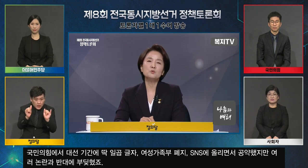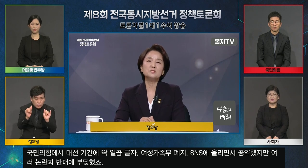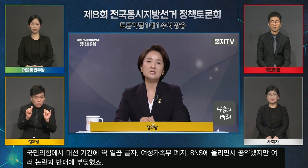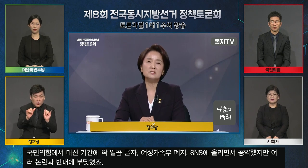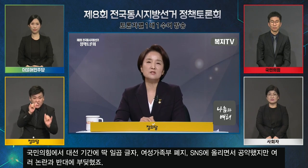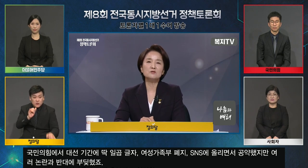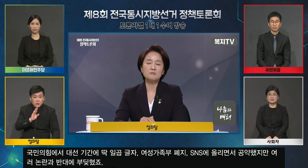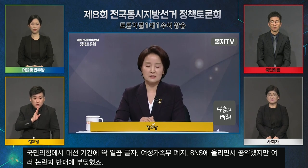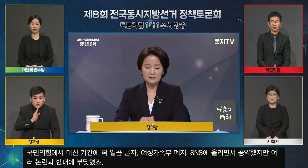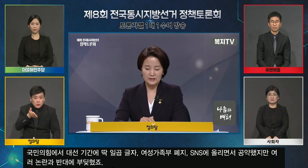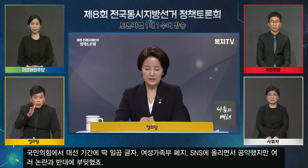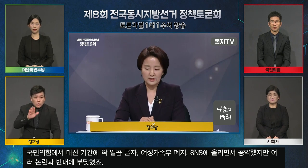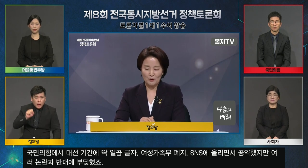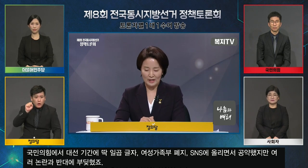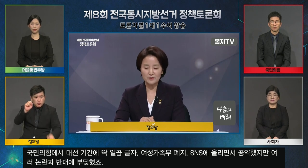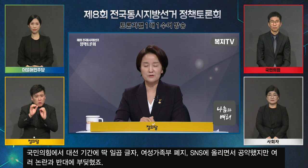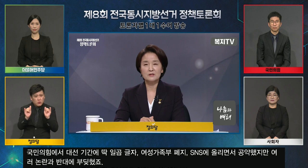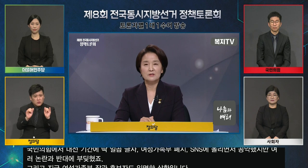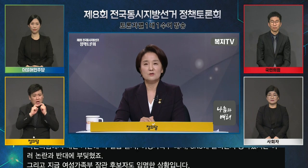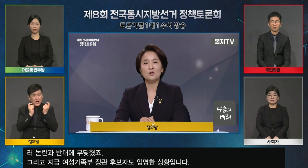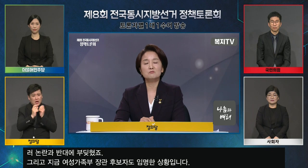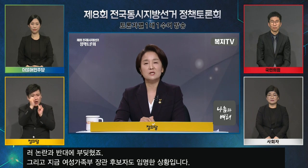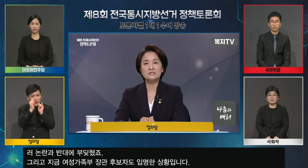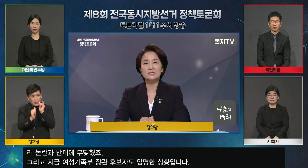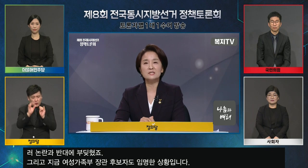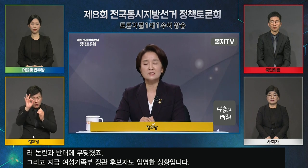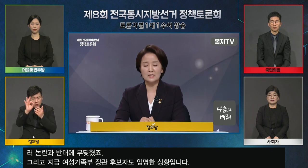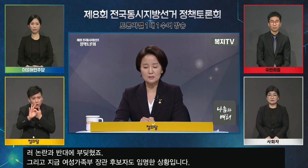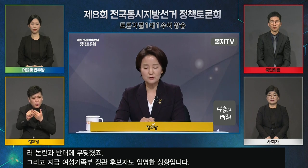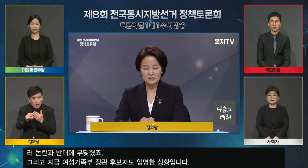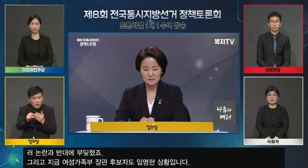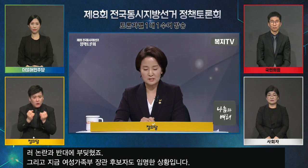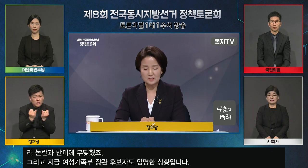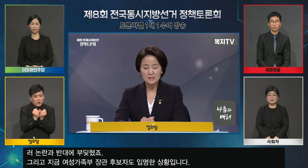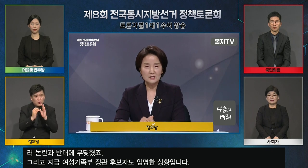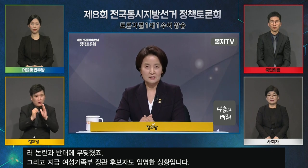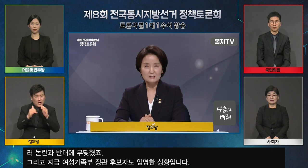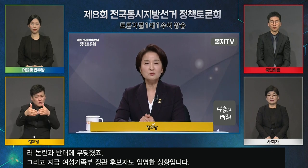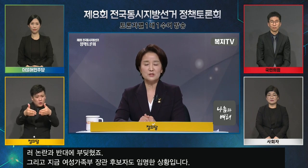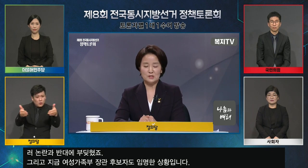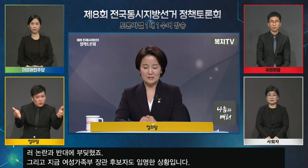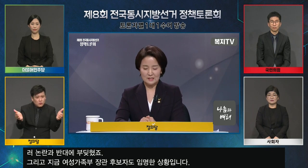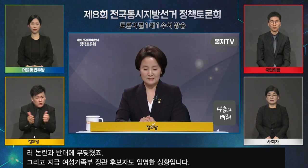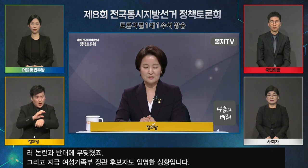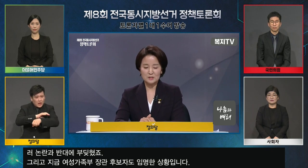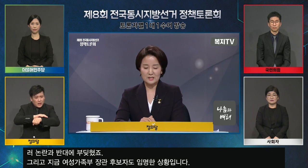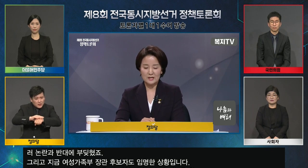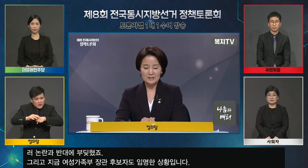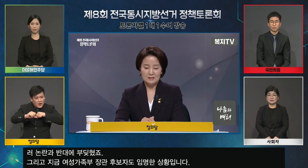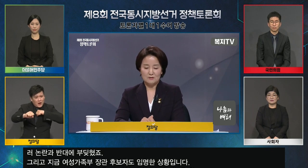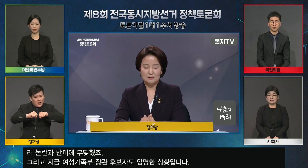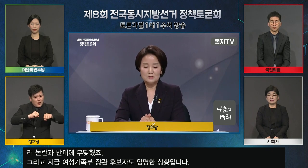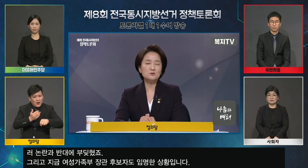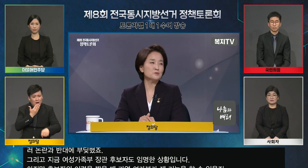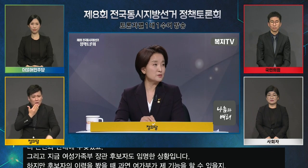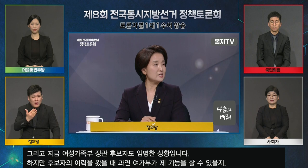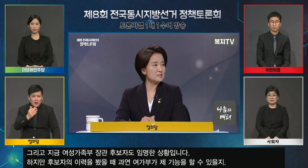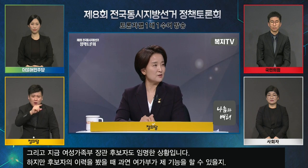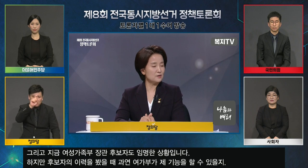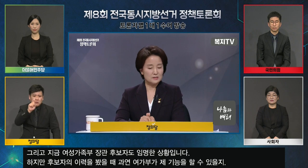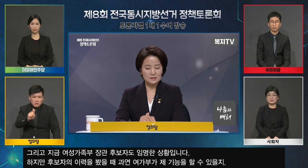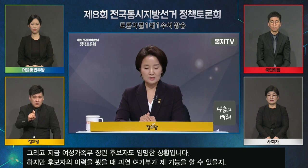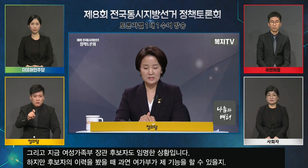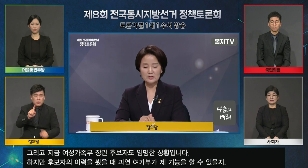후보자의 이력을 봤을 때 과연 여가부가 제 기능을 할 수 있을지 의문을 갖습니다. 이종성